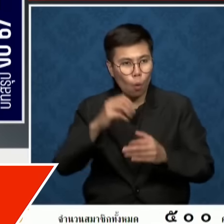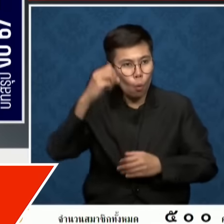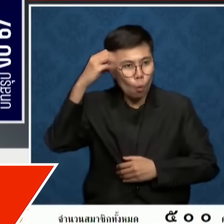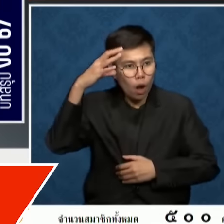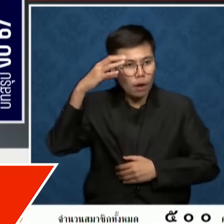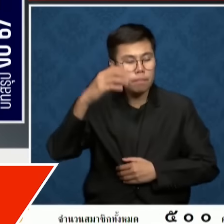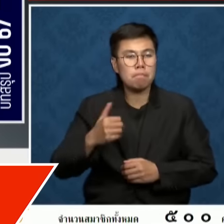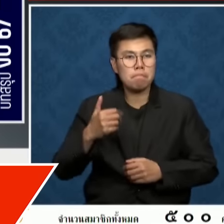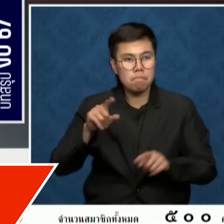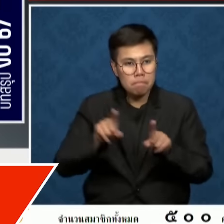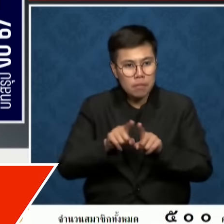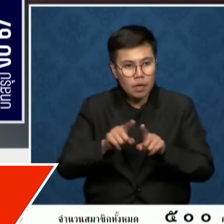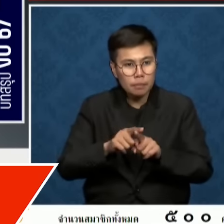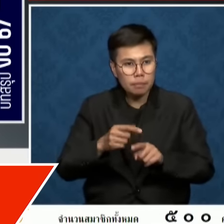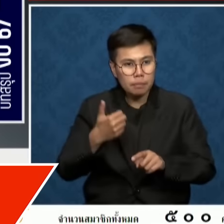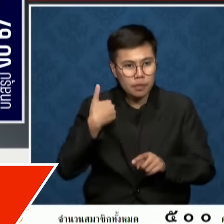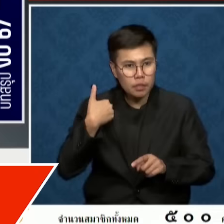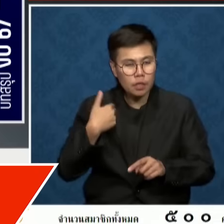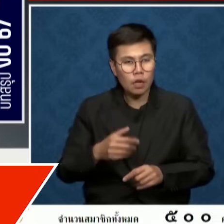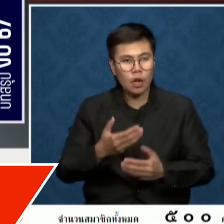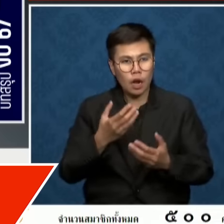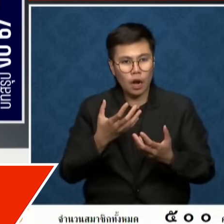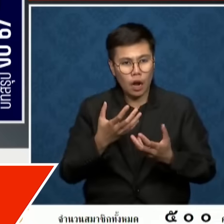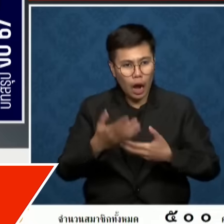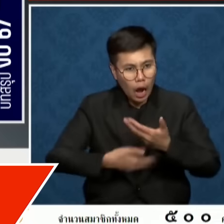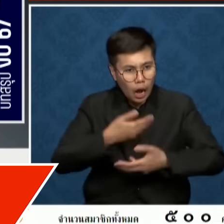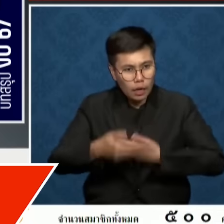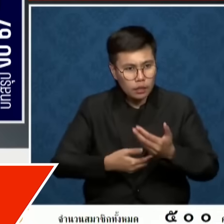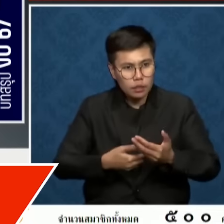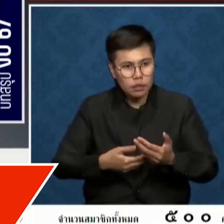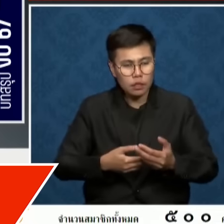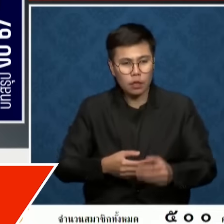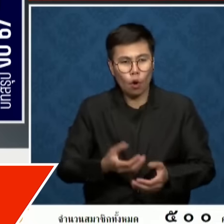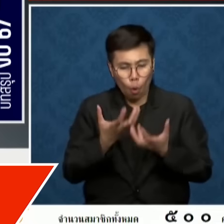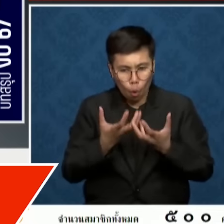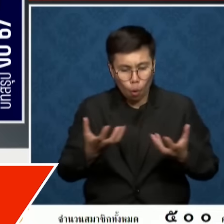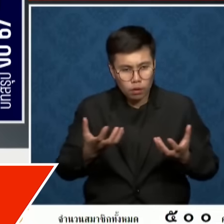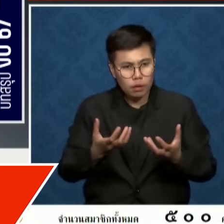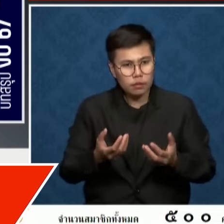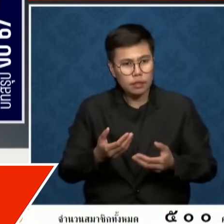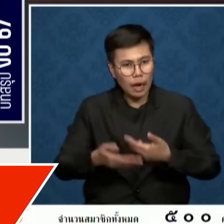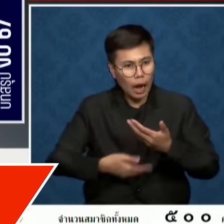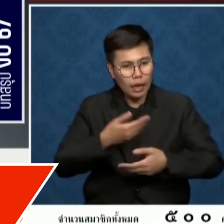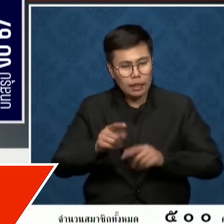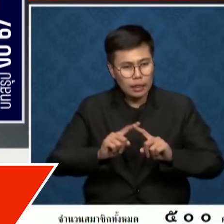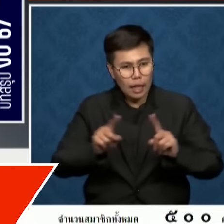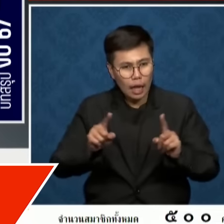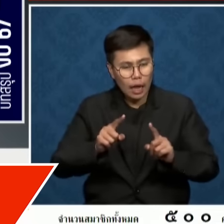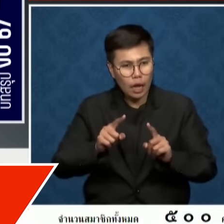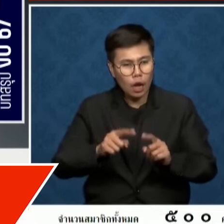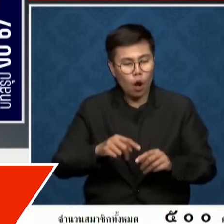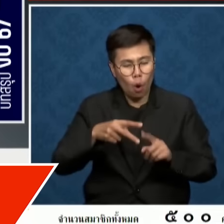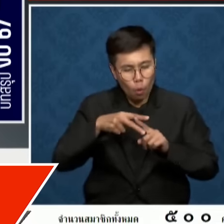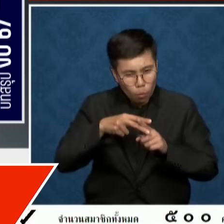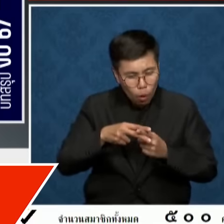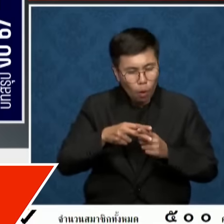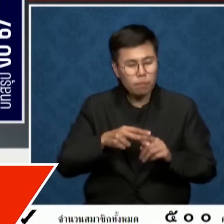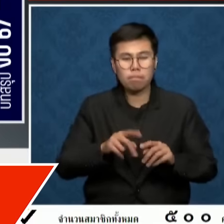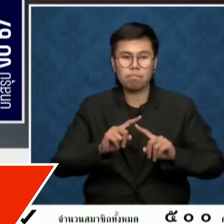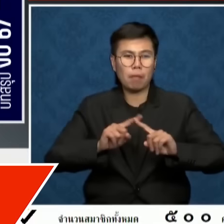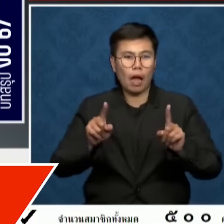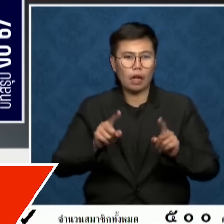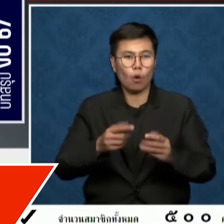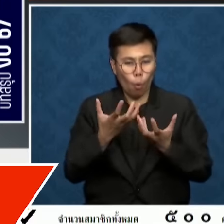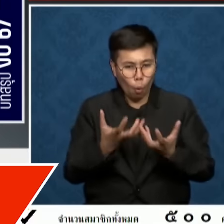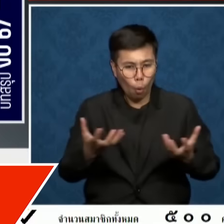า ประเภทเดียวกันจำนวนมากกับมีราคากลางที่ใกล้เคียงกันมากแม้สเปคจะต่างกัน วัสดุจะต่างกัน ระ